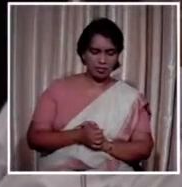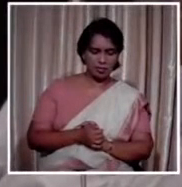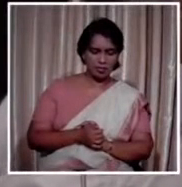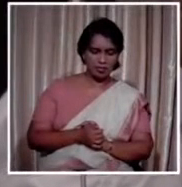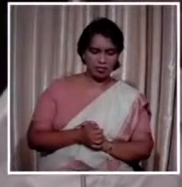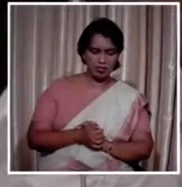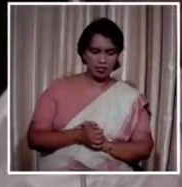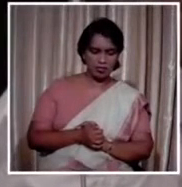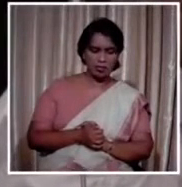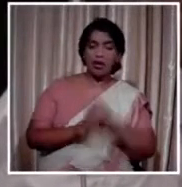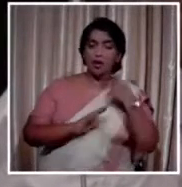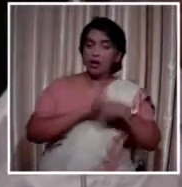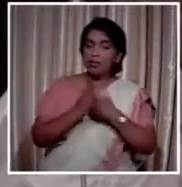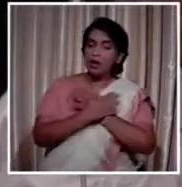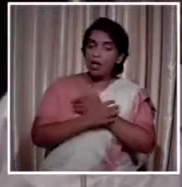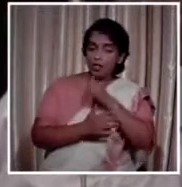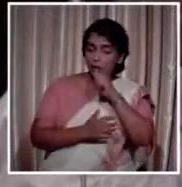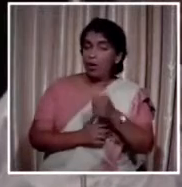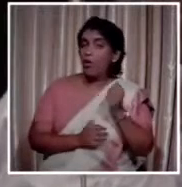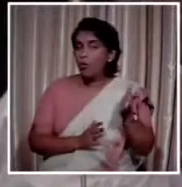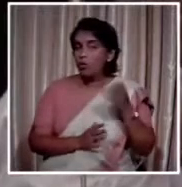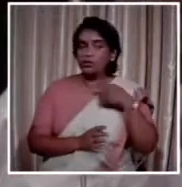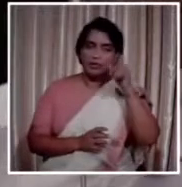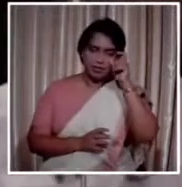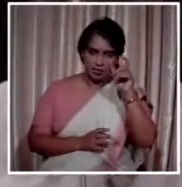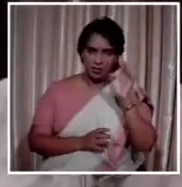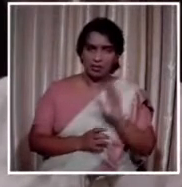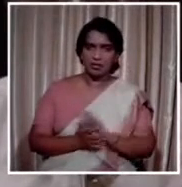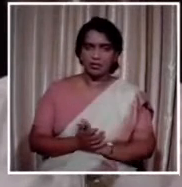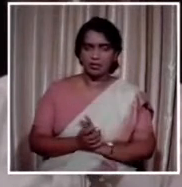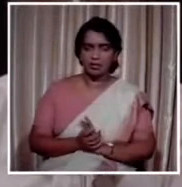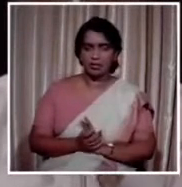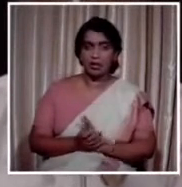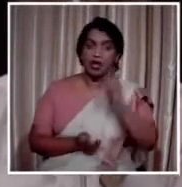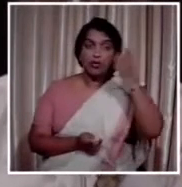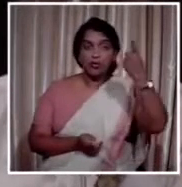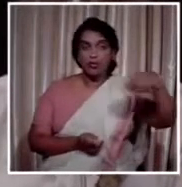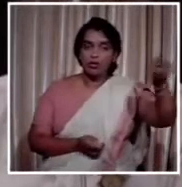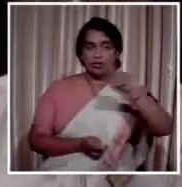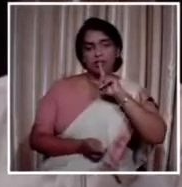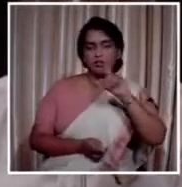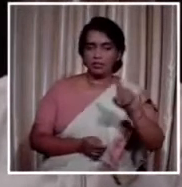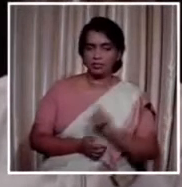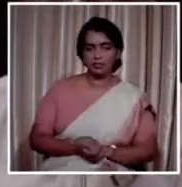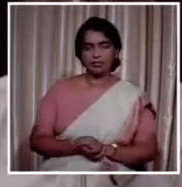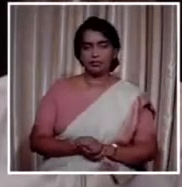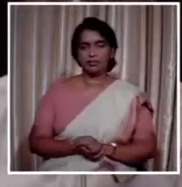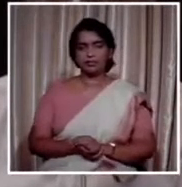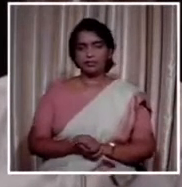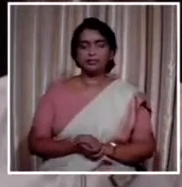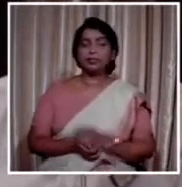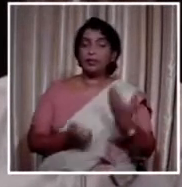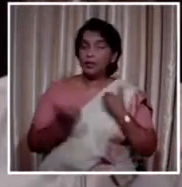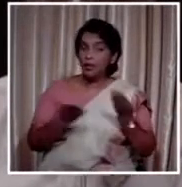என்பதை அவர்கள் பார்த்து கொண்டுதான் இருக்கின்றார்கள். எனவே அரசாங்கம் என்ற ரீதியில் நாம் எமது பொறுப்புகளிலிருந்து